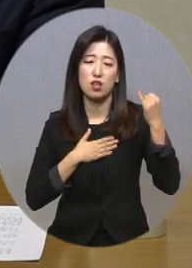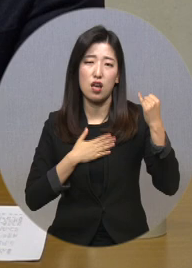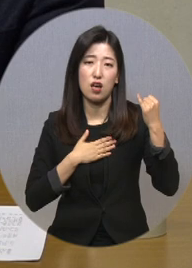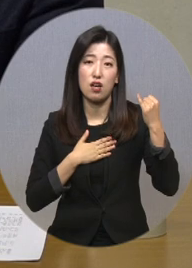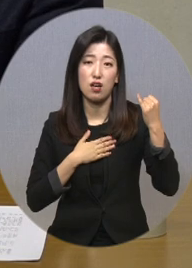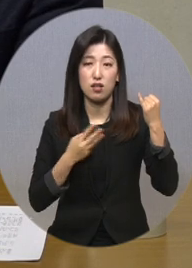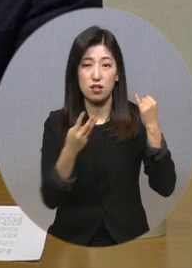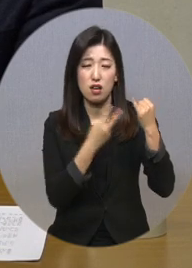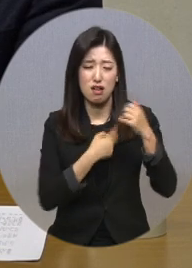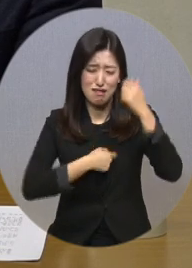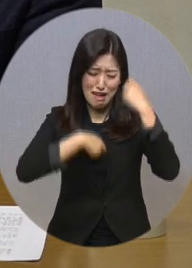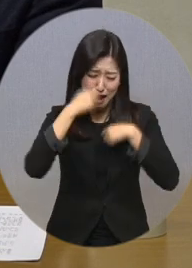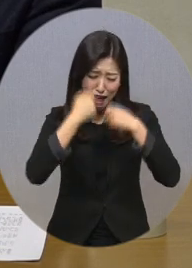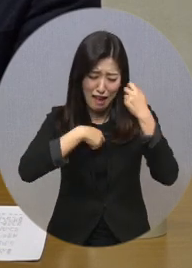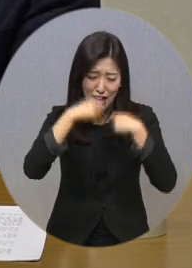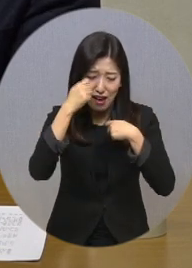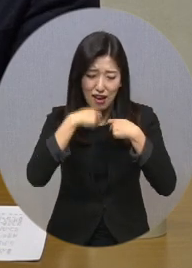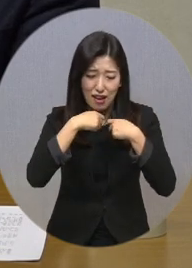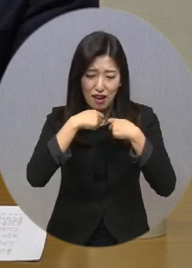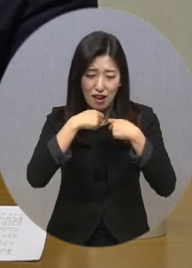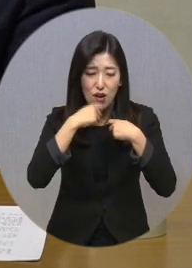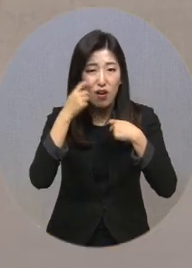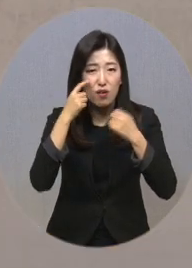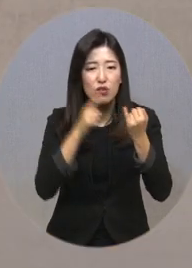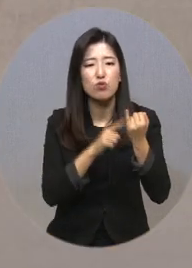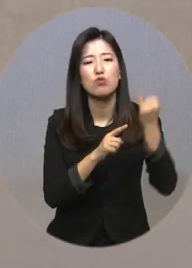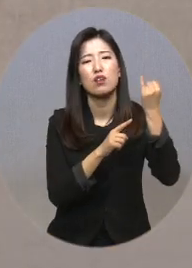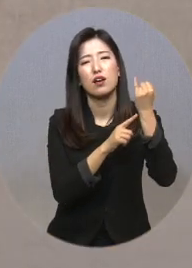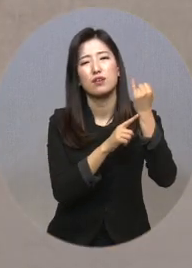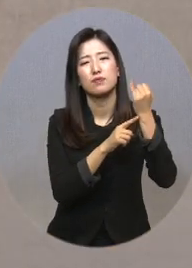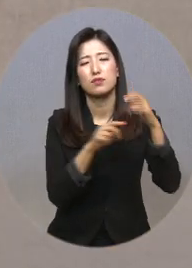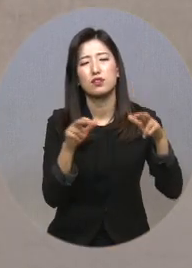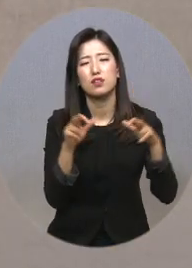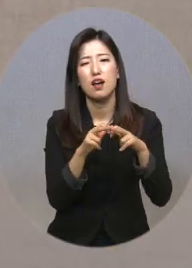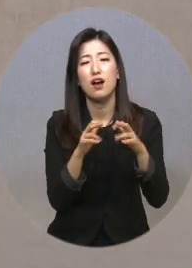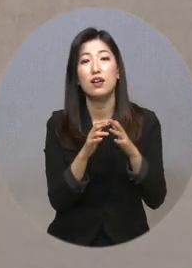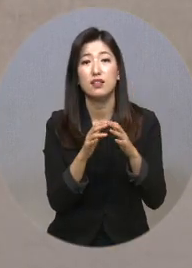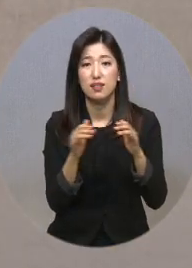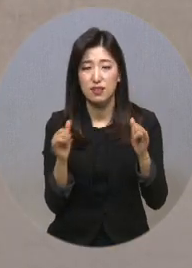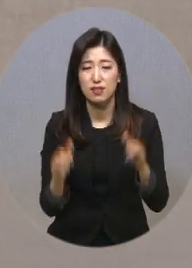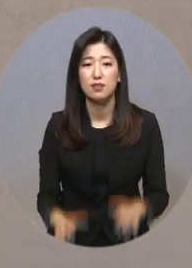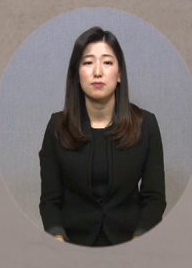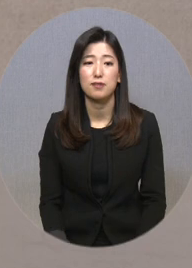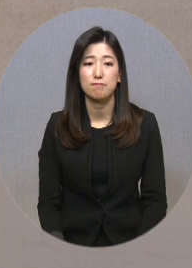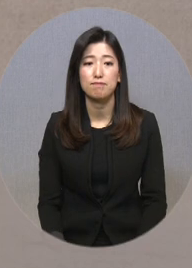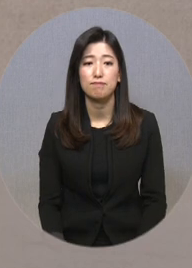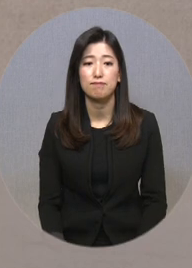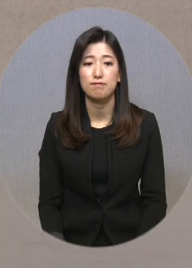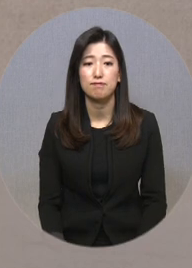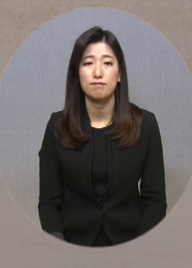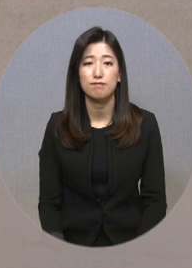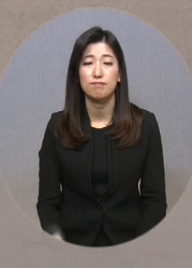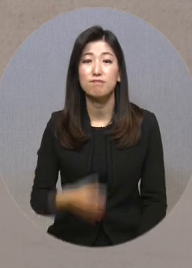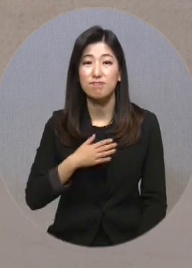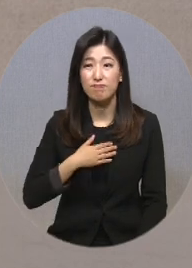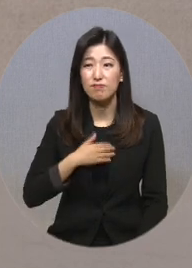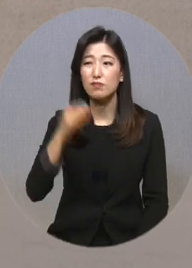체구의 소아마비 장애인이었습니다. 나이가 들어 청각장애인 행사에